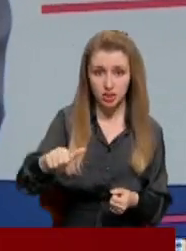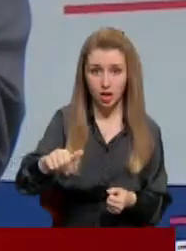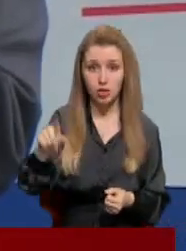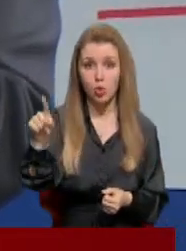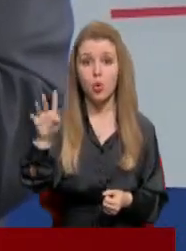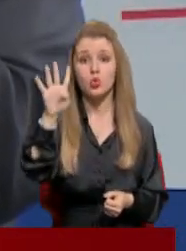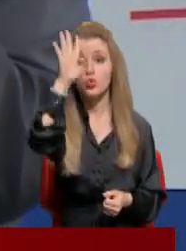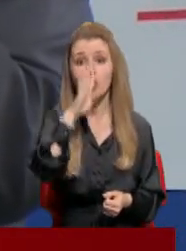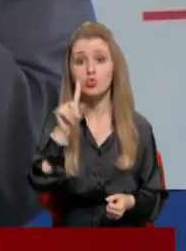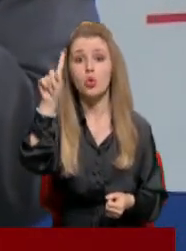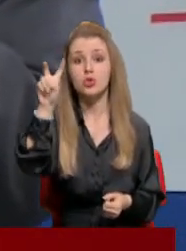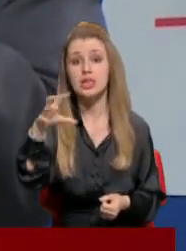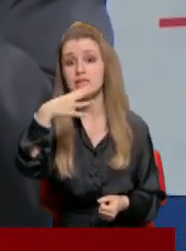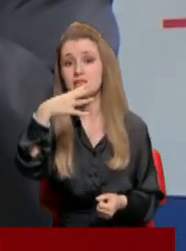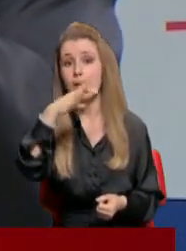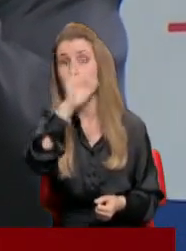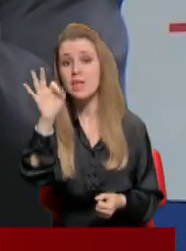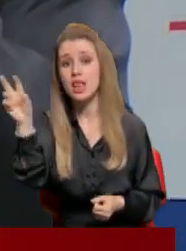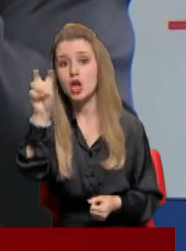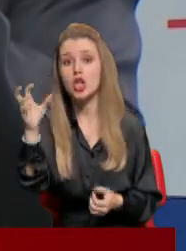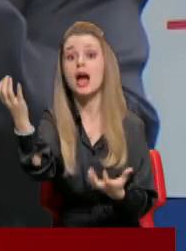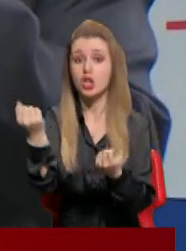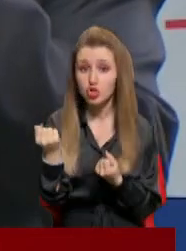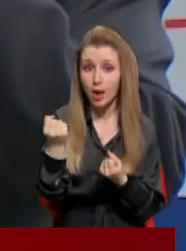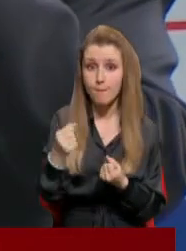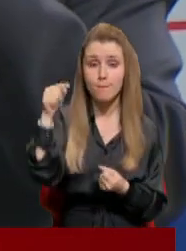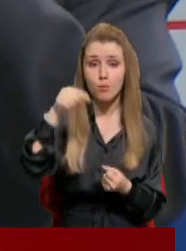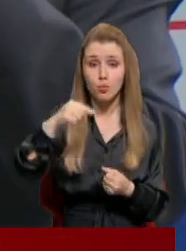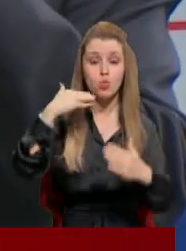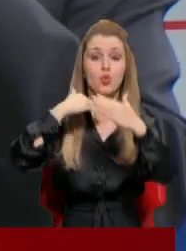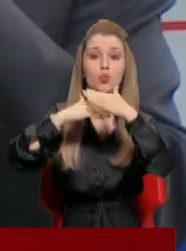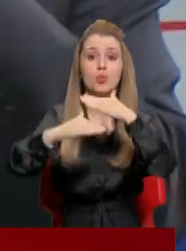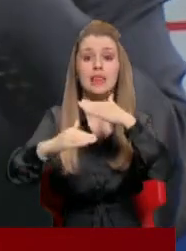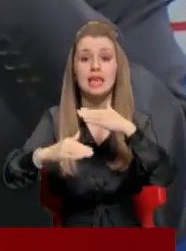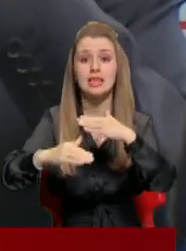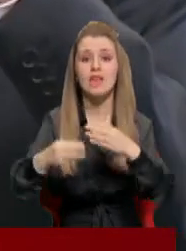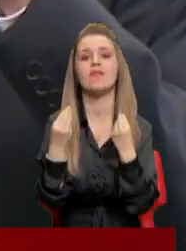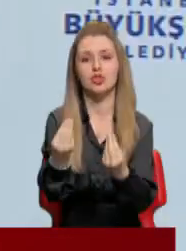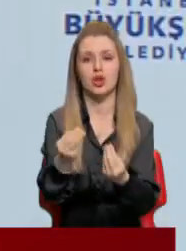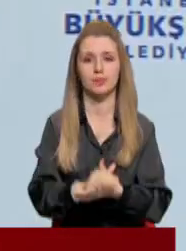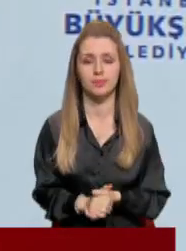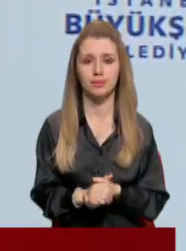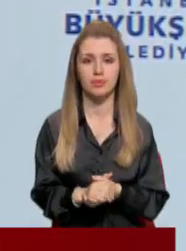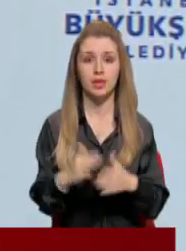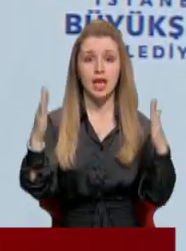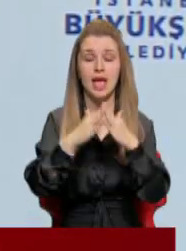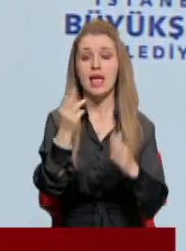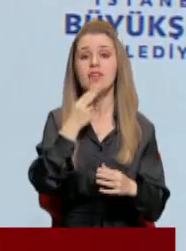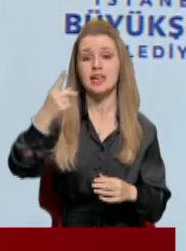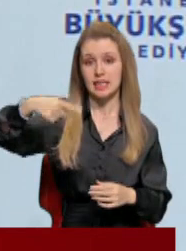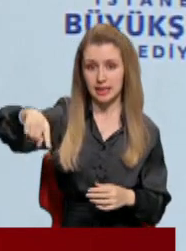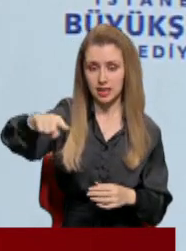o 418 milyar doları alacağım ve bu milletin cebine koyacağım. Ev